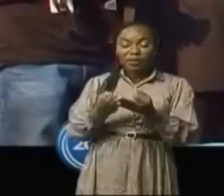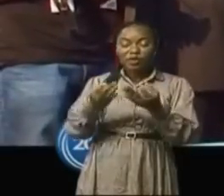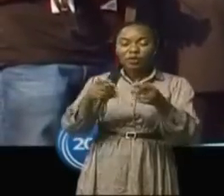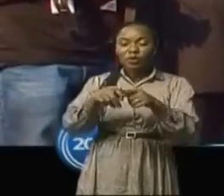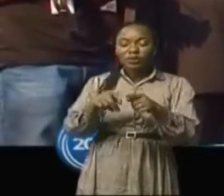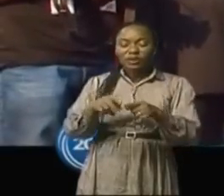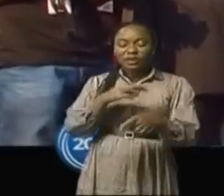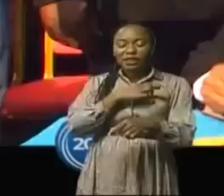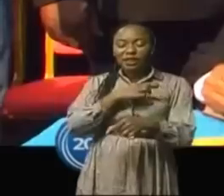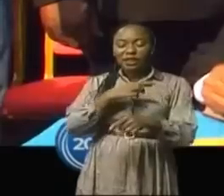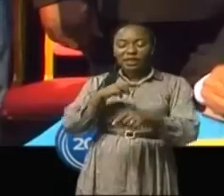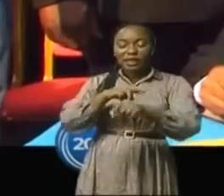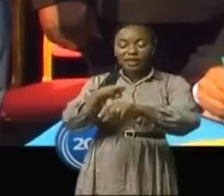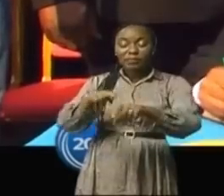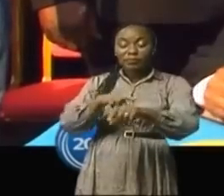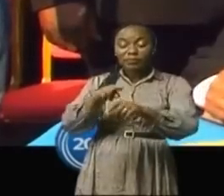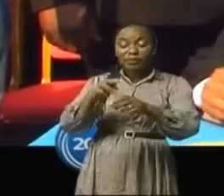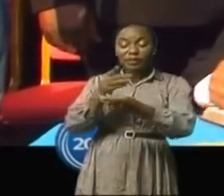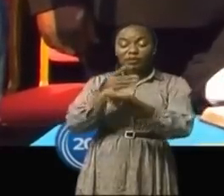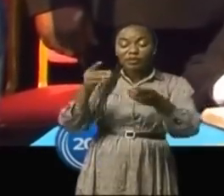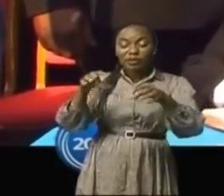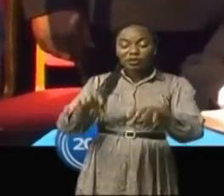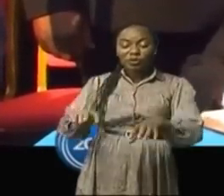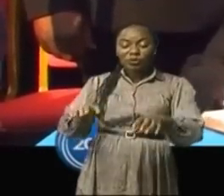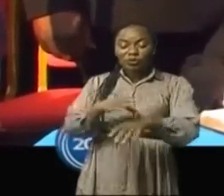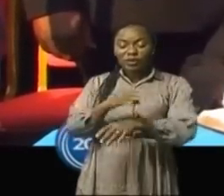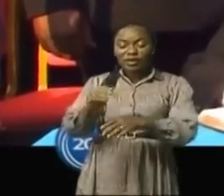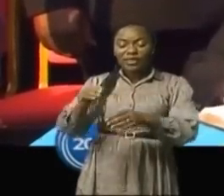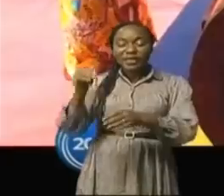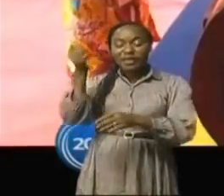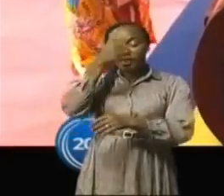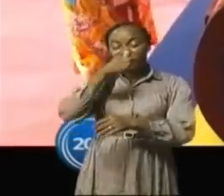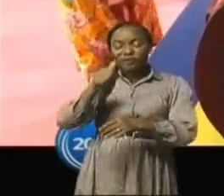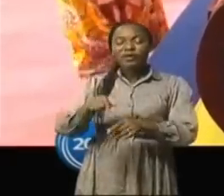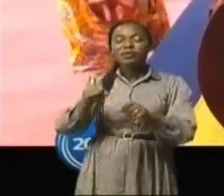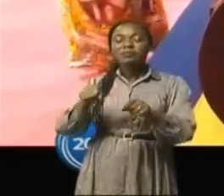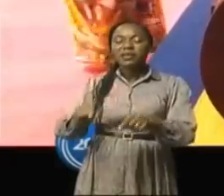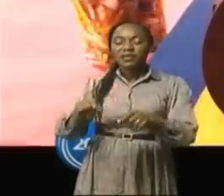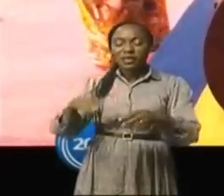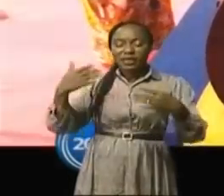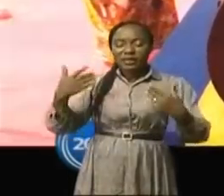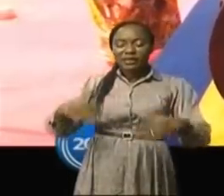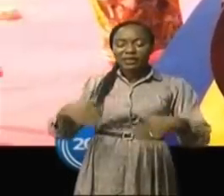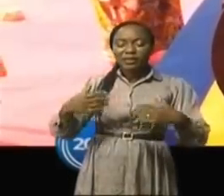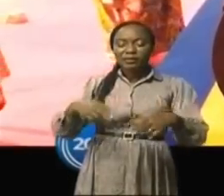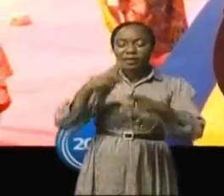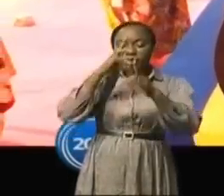République démocratique du Congo et l'Afrique peuvent enfin à leur tour célébrer